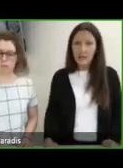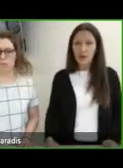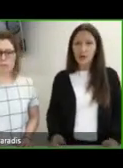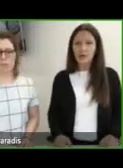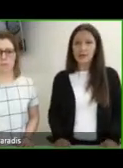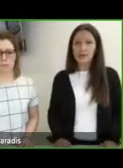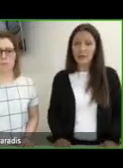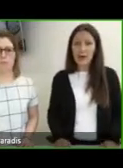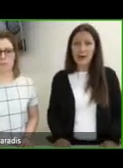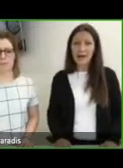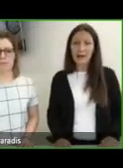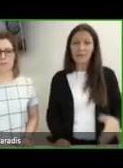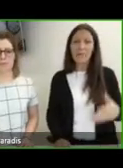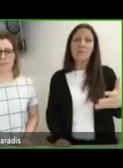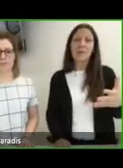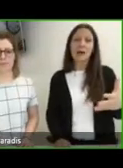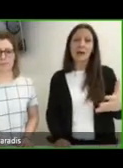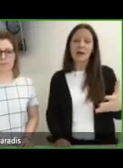qui est produite